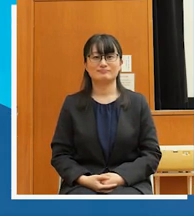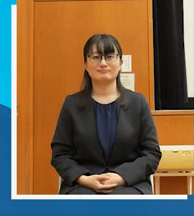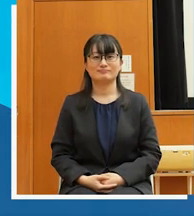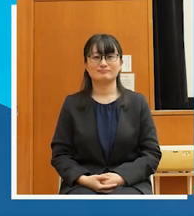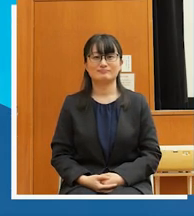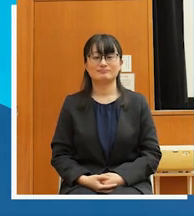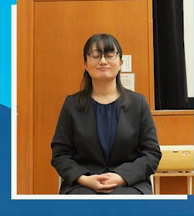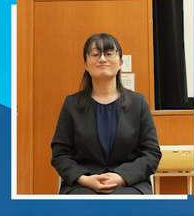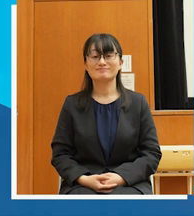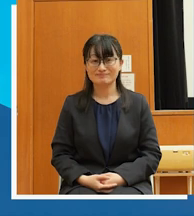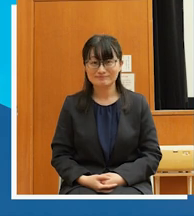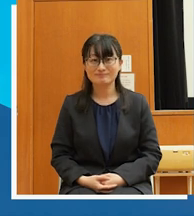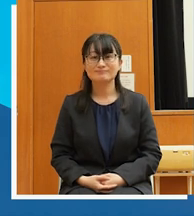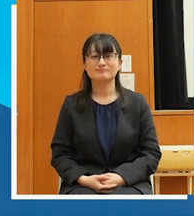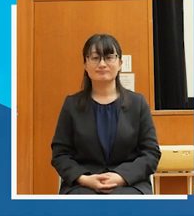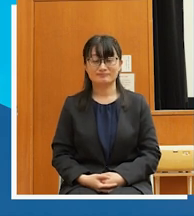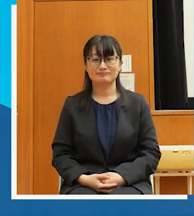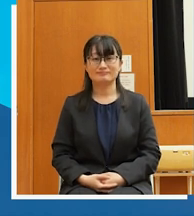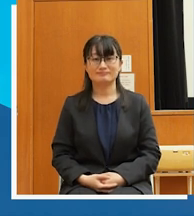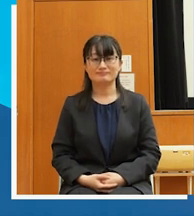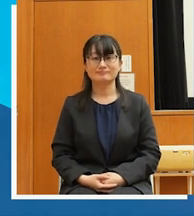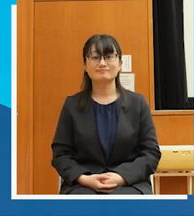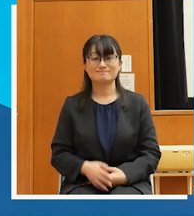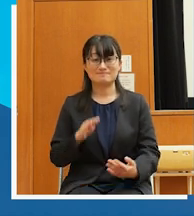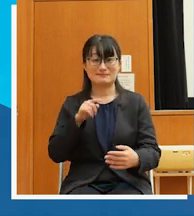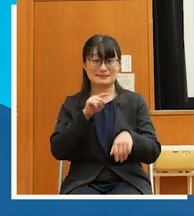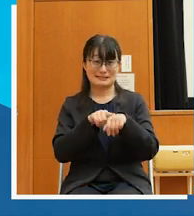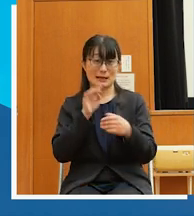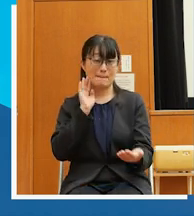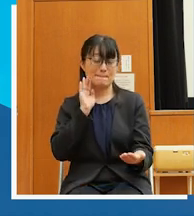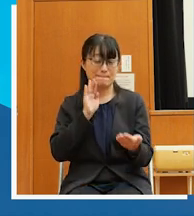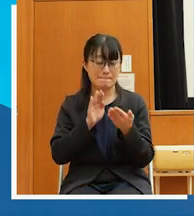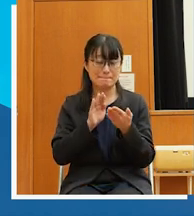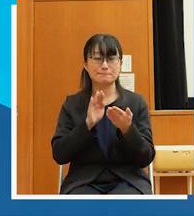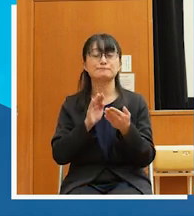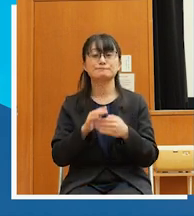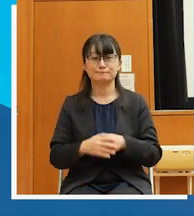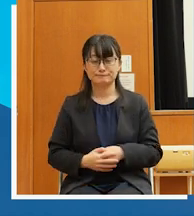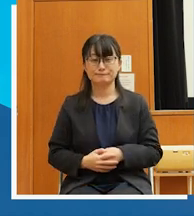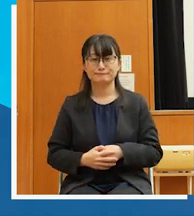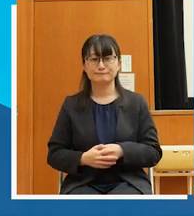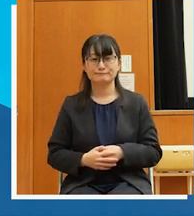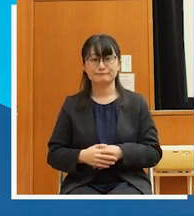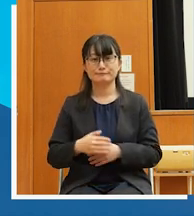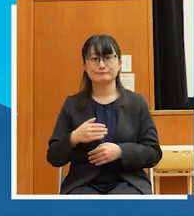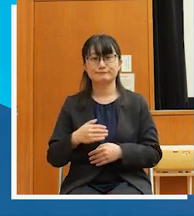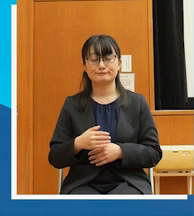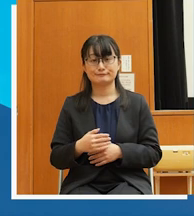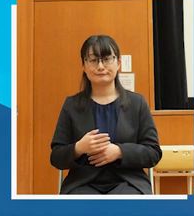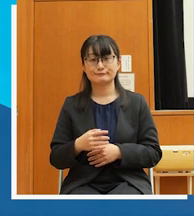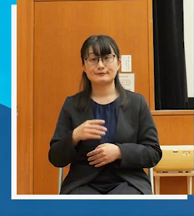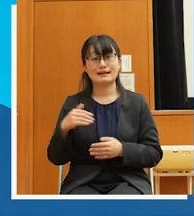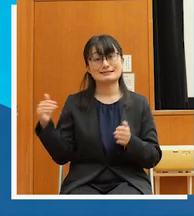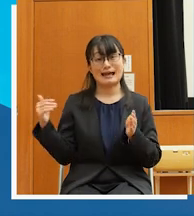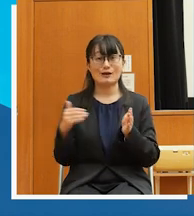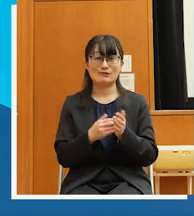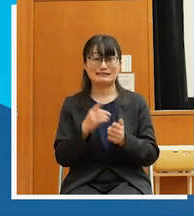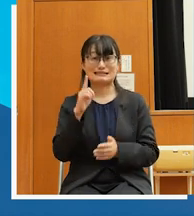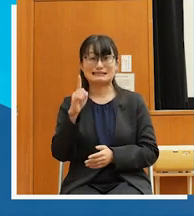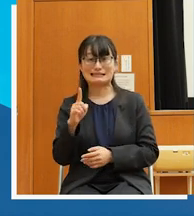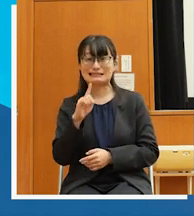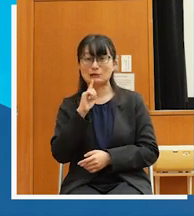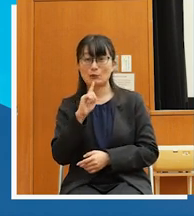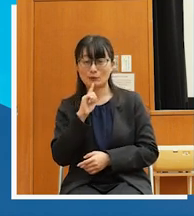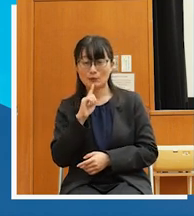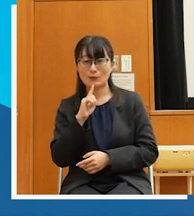ますはいえもう時間がかなり迫ってしまいましたので後であですね一言ずつご意見をいただいてえ